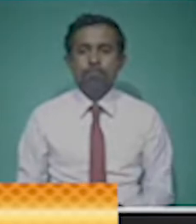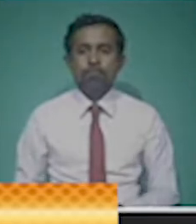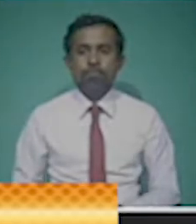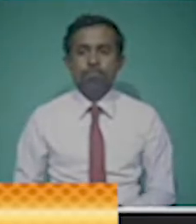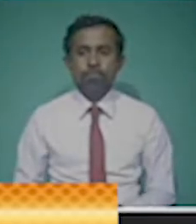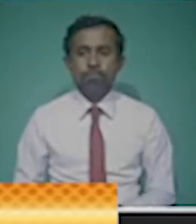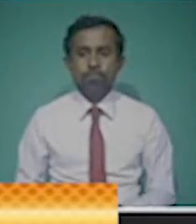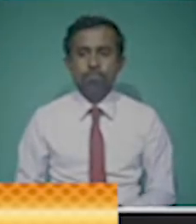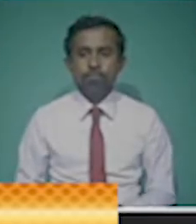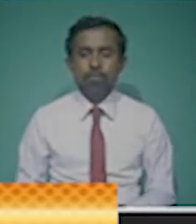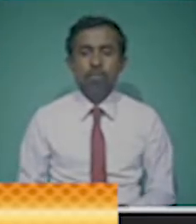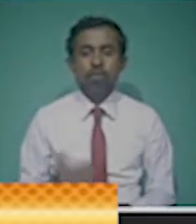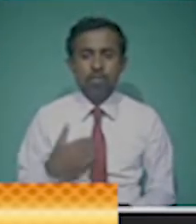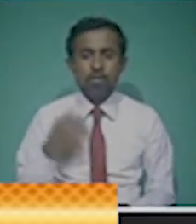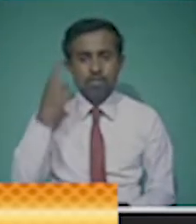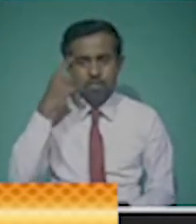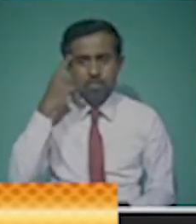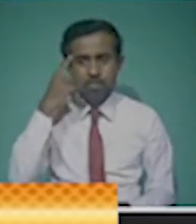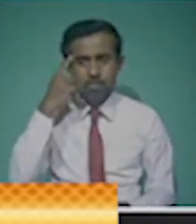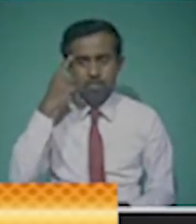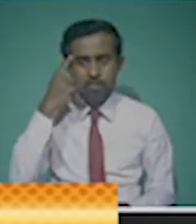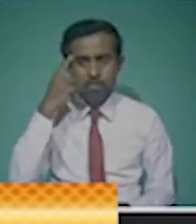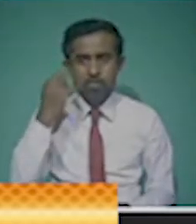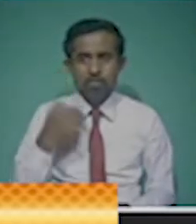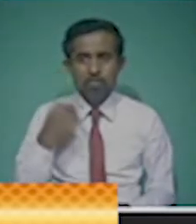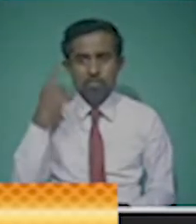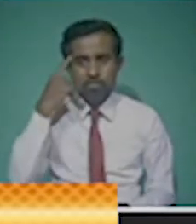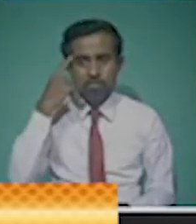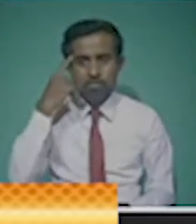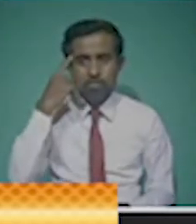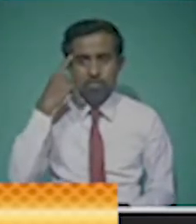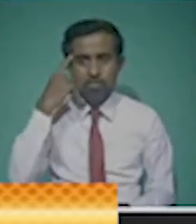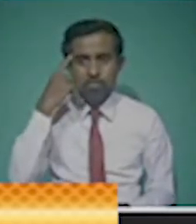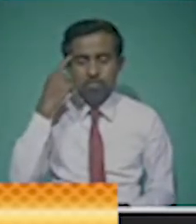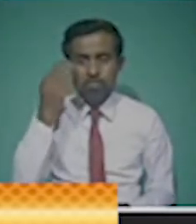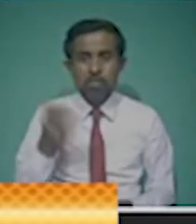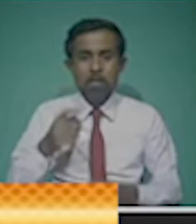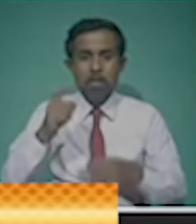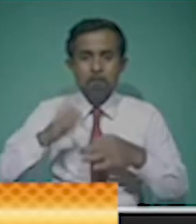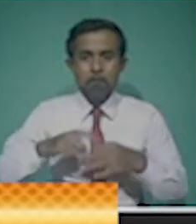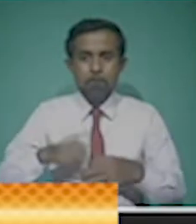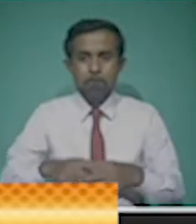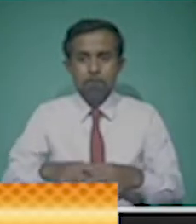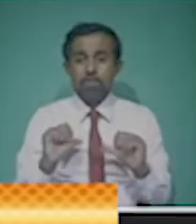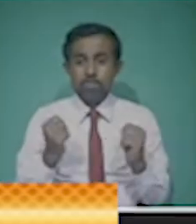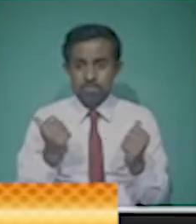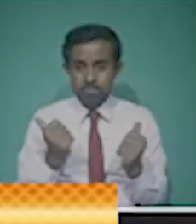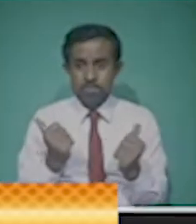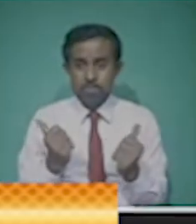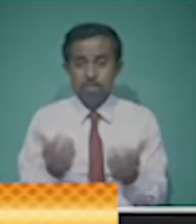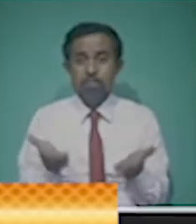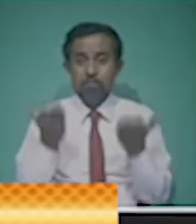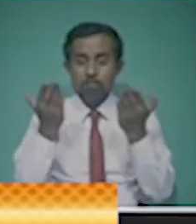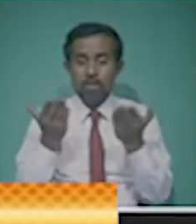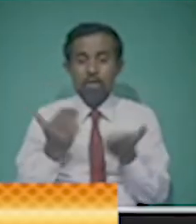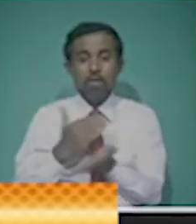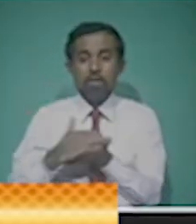தாம் ஜனாதிபதி மற்றும் சமுத்தி அமைச்சர் உட்பட்ட தரப்பினருக்கு முன்கொண்டு செல்வதாக அமைச்சர் உறுதியளித்தார்.